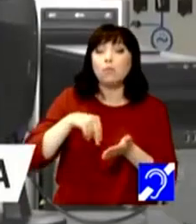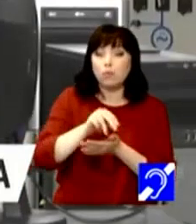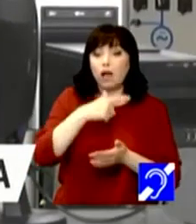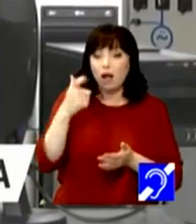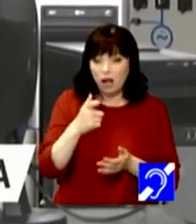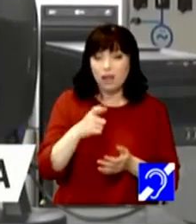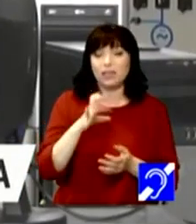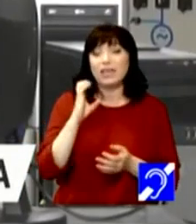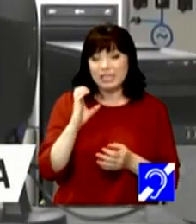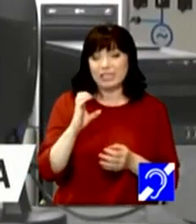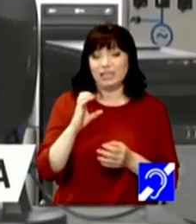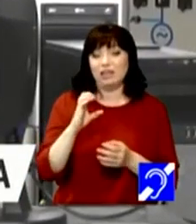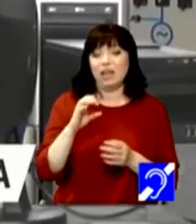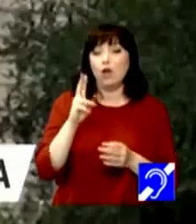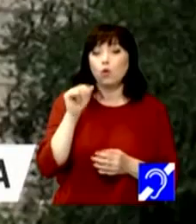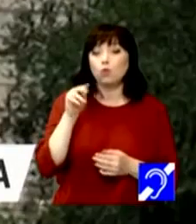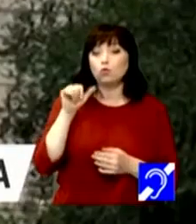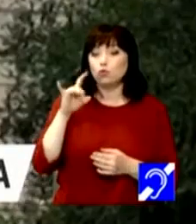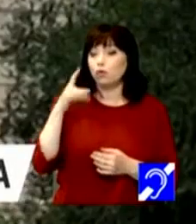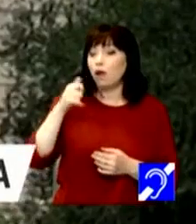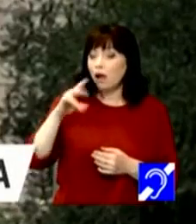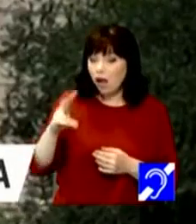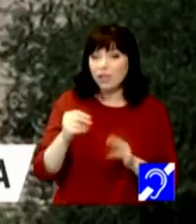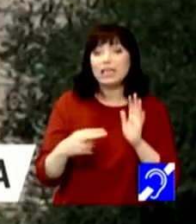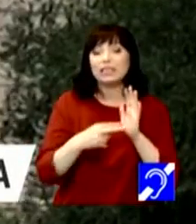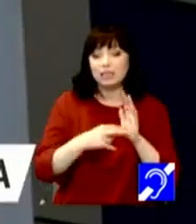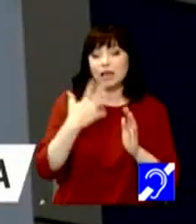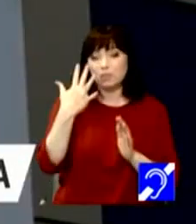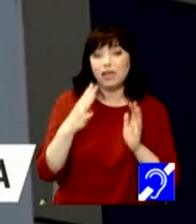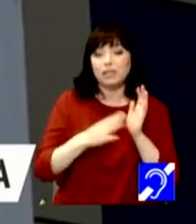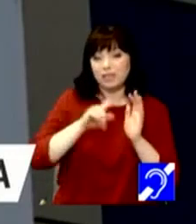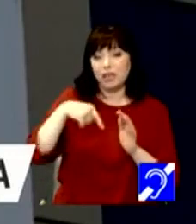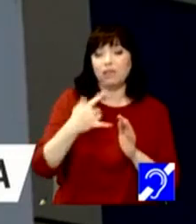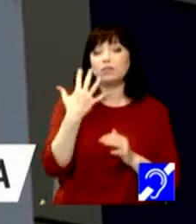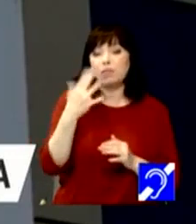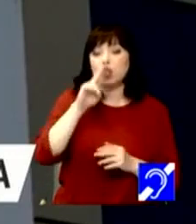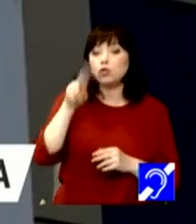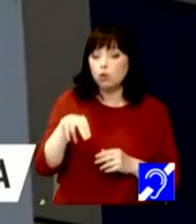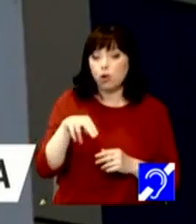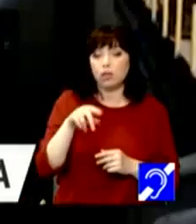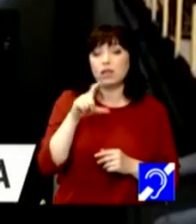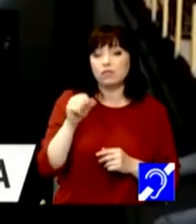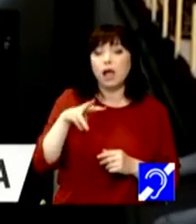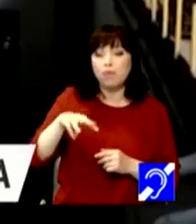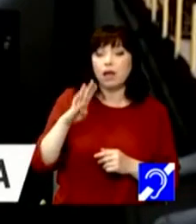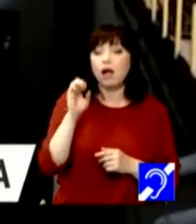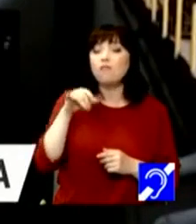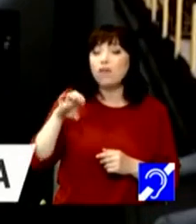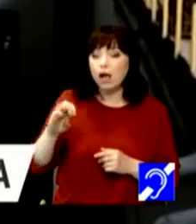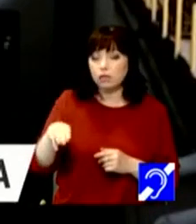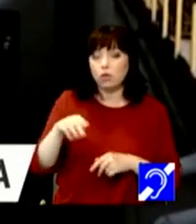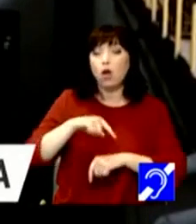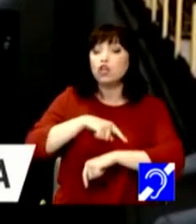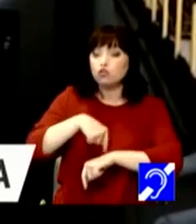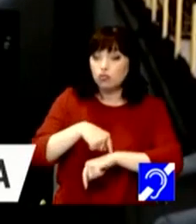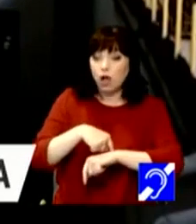cu centrala termoelectrică de la Cuciurgan la prețul de 59,5 dolari megawatt-oră. Moldgres